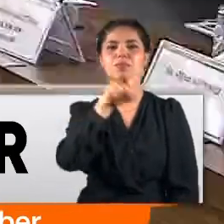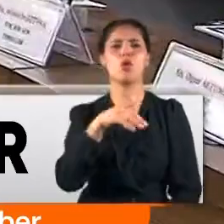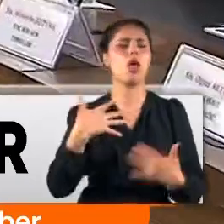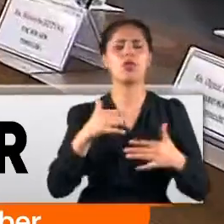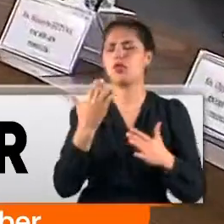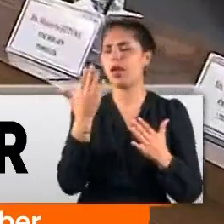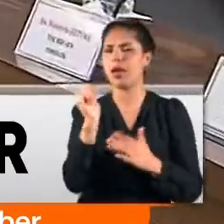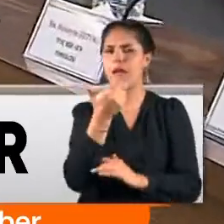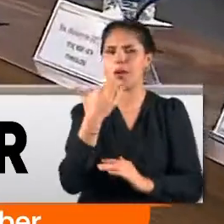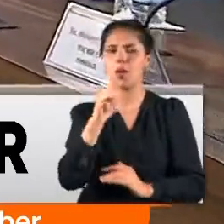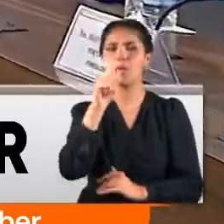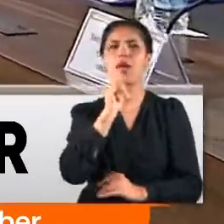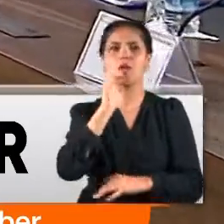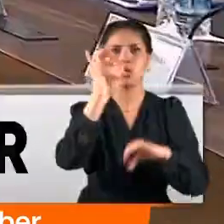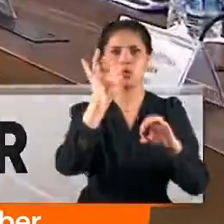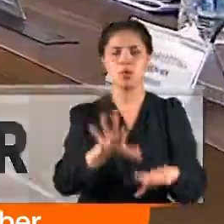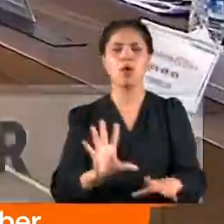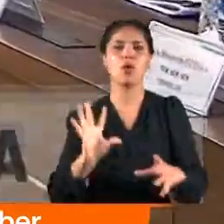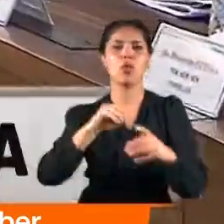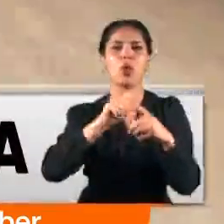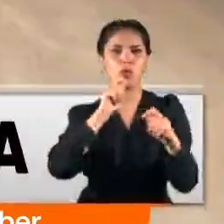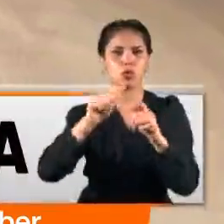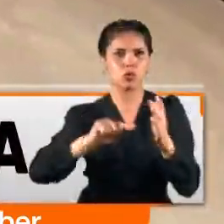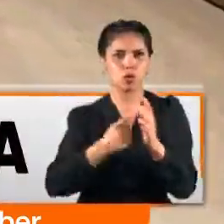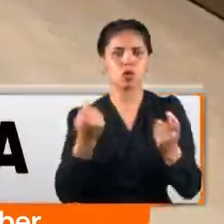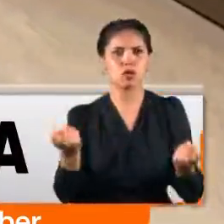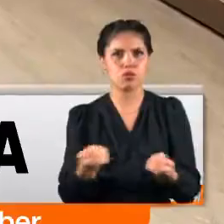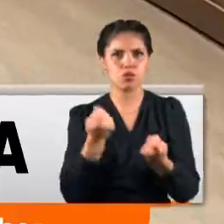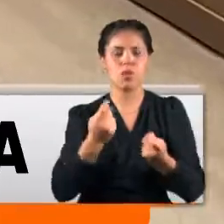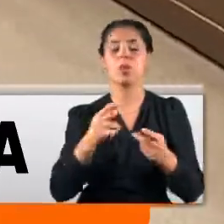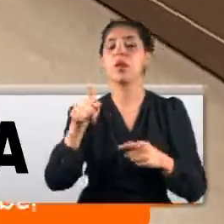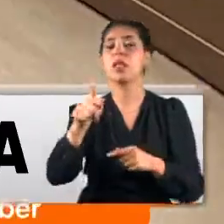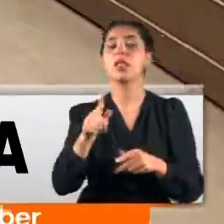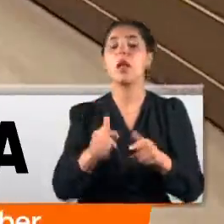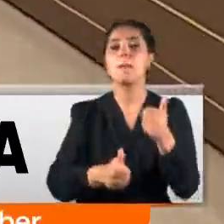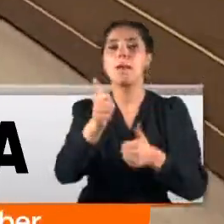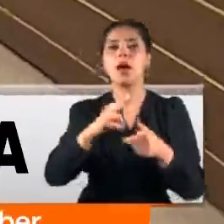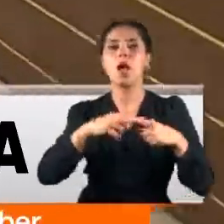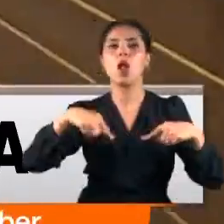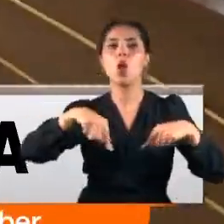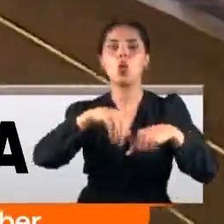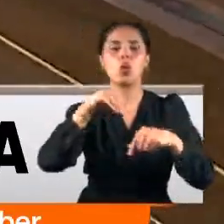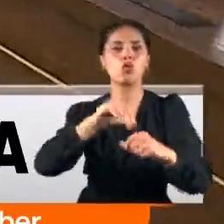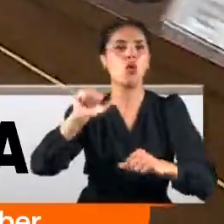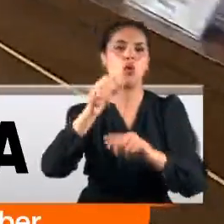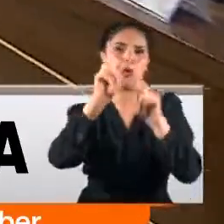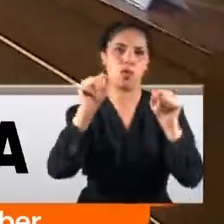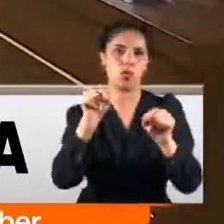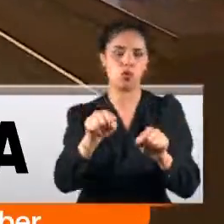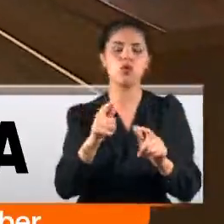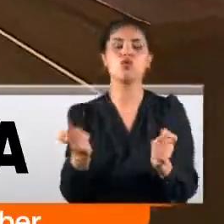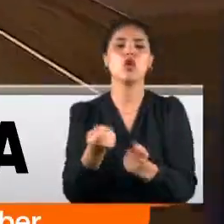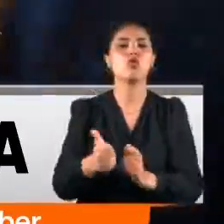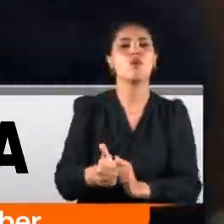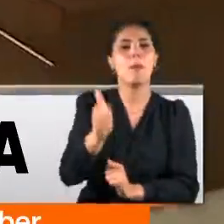olmasın. 1 Ağustos'ta başlayan toplu sözleşme maratonu da kabinenin önemli başlıklarından biri. Çalışma ve Sosyal Güvenlik Bakanı